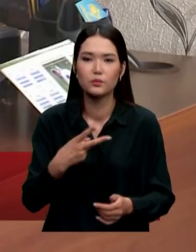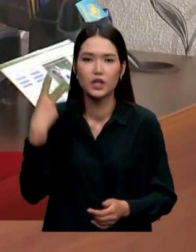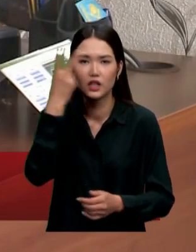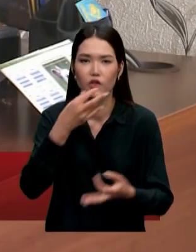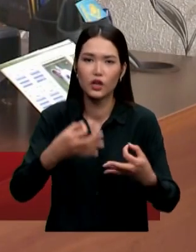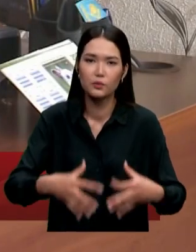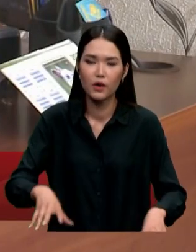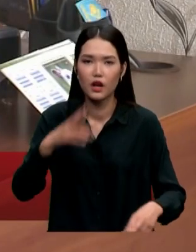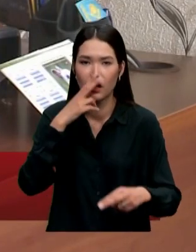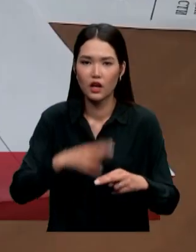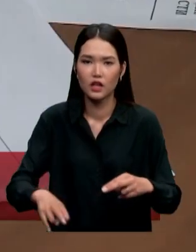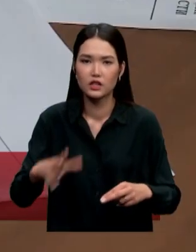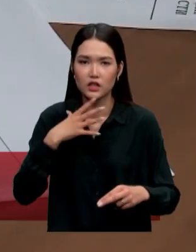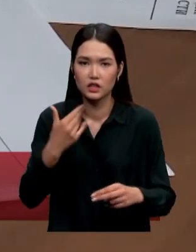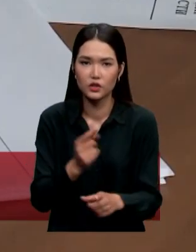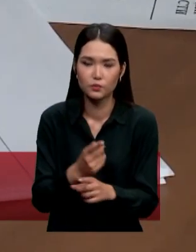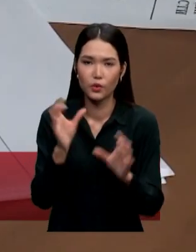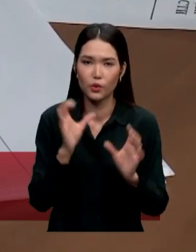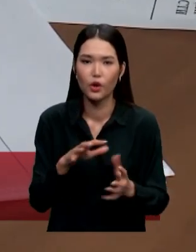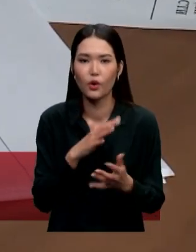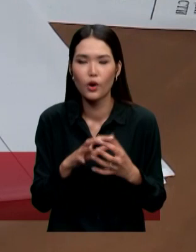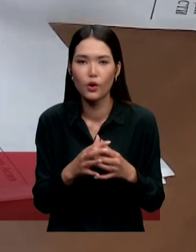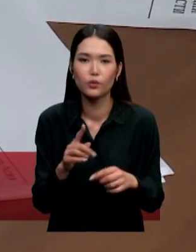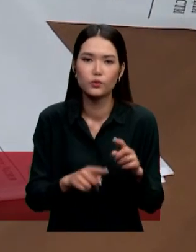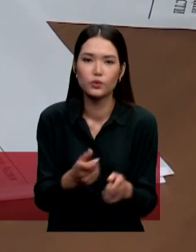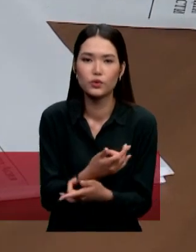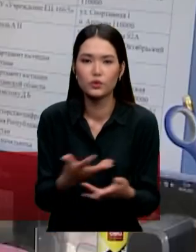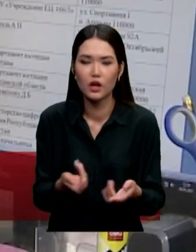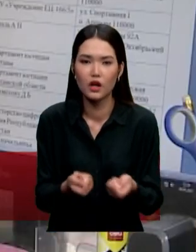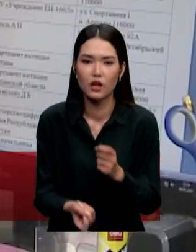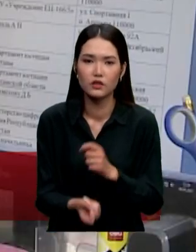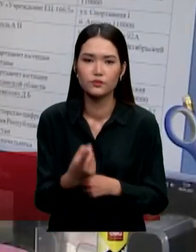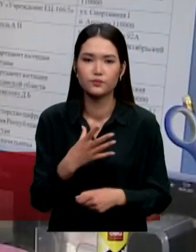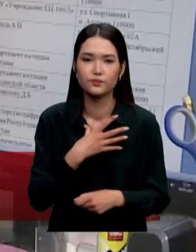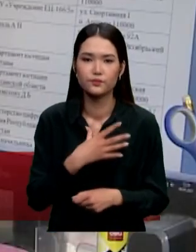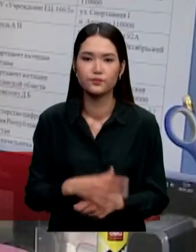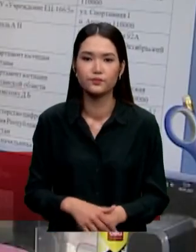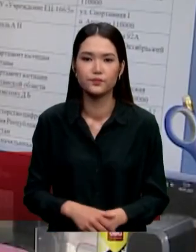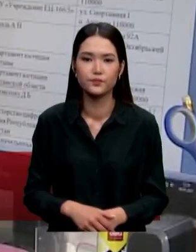бас бостандығы шектелген. Ол ауылдан күн көре алмаған соң қалаға көшіпті.